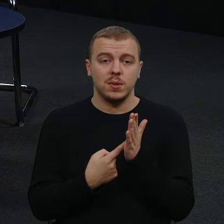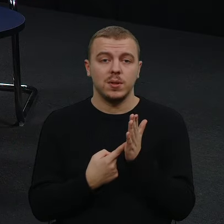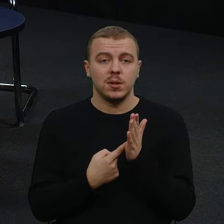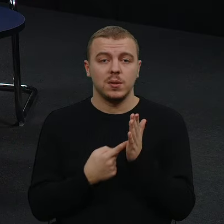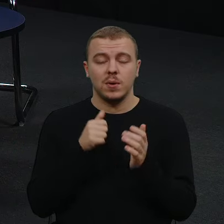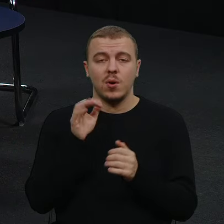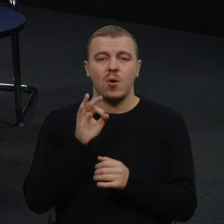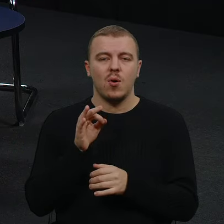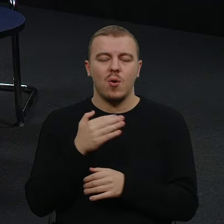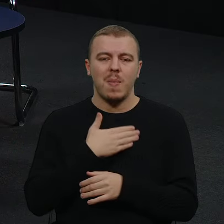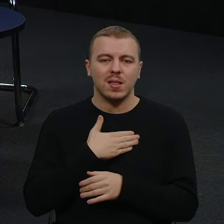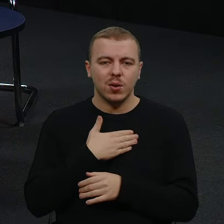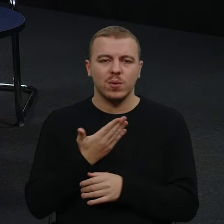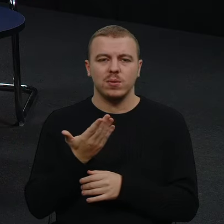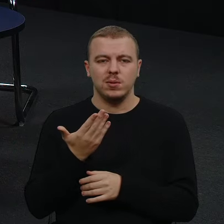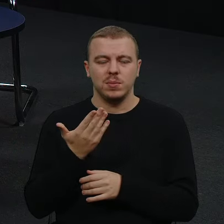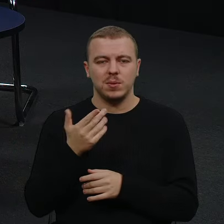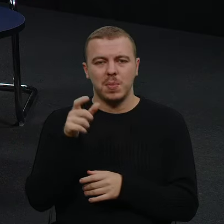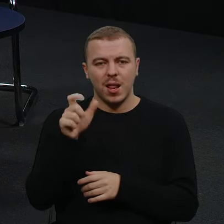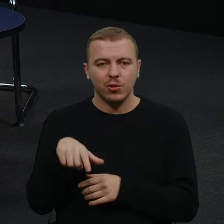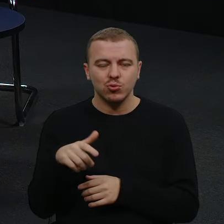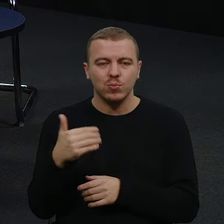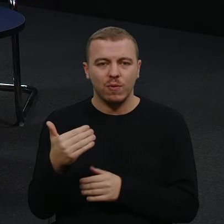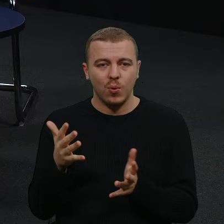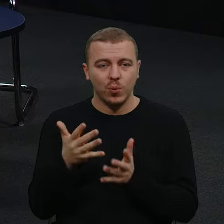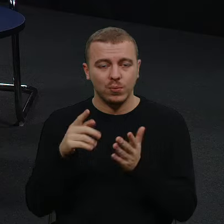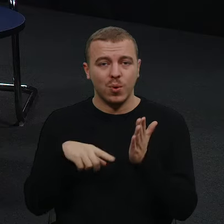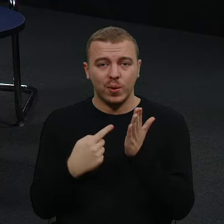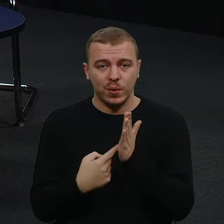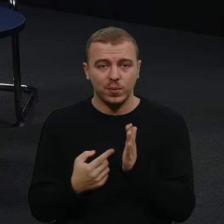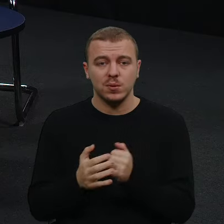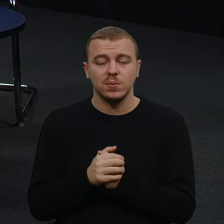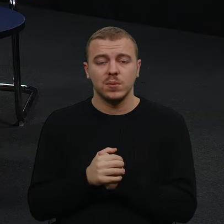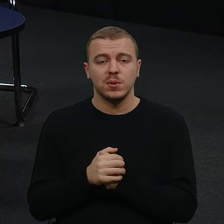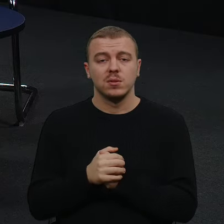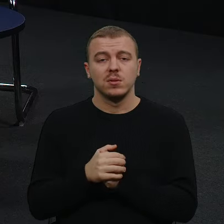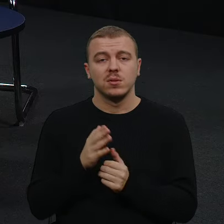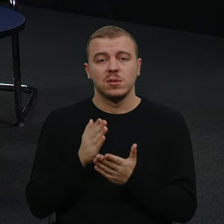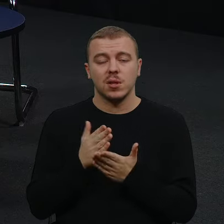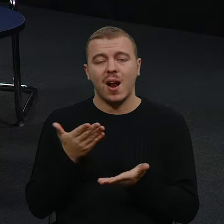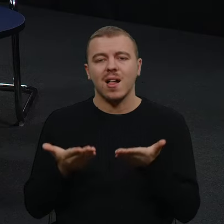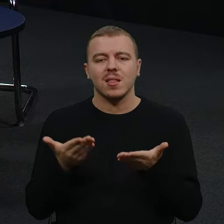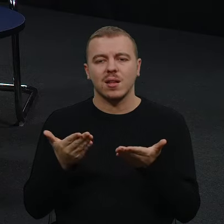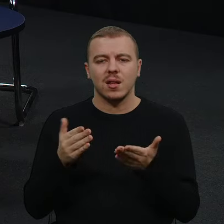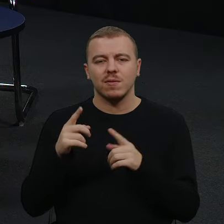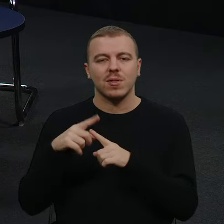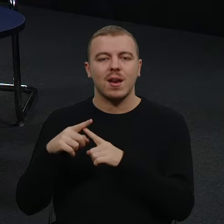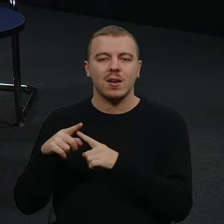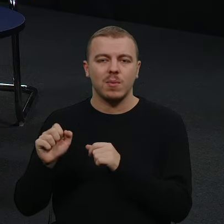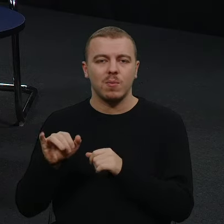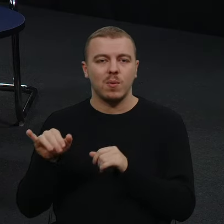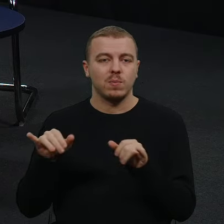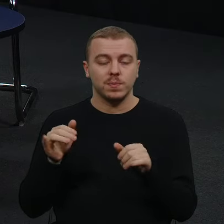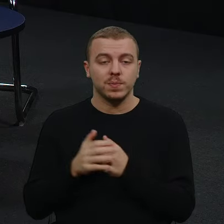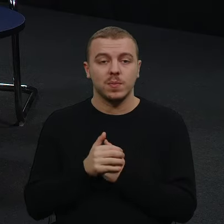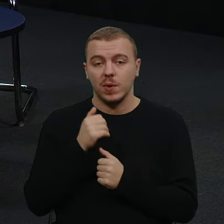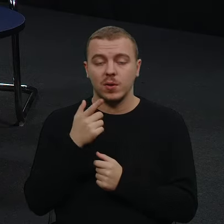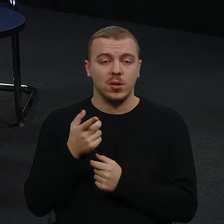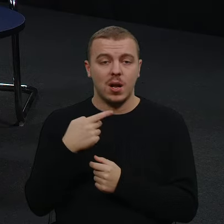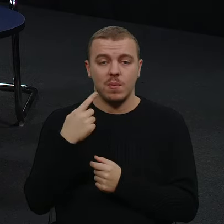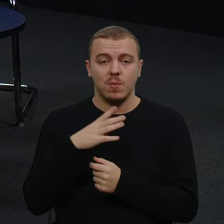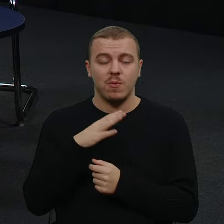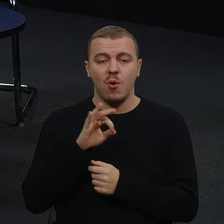to patriotizmo, pilietiškumo, ugdymo klausimas, tai yra alternatyvių tarnybų, yra, kalbėjom